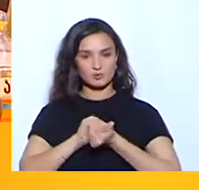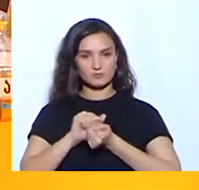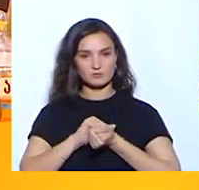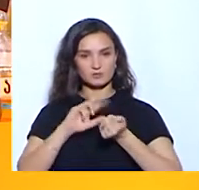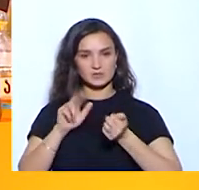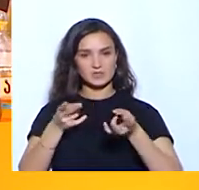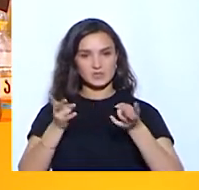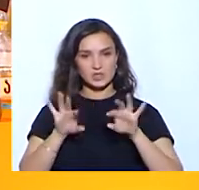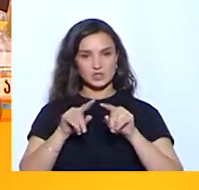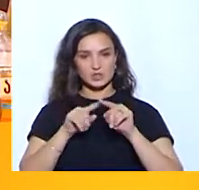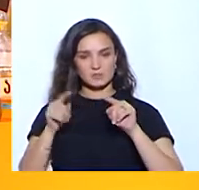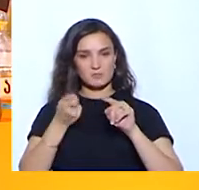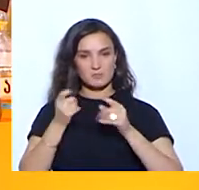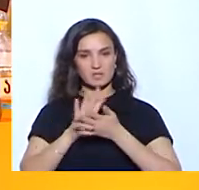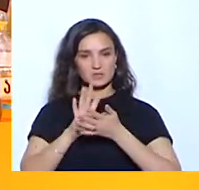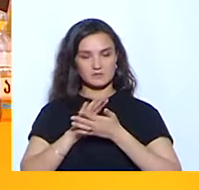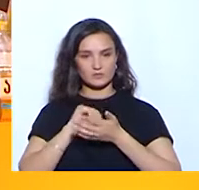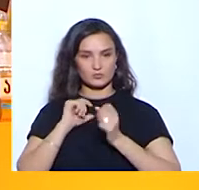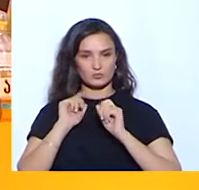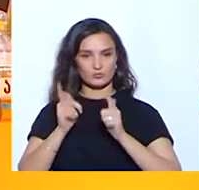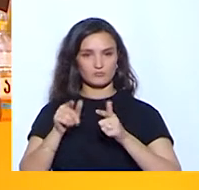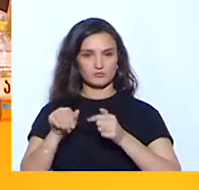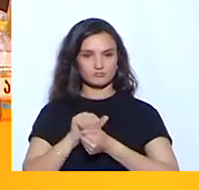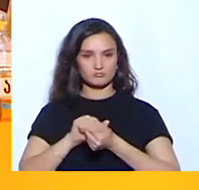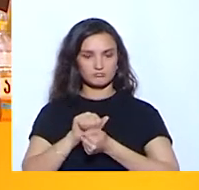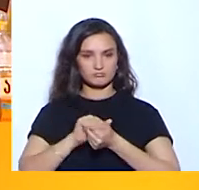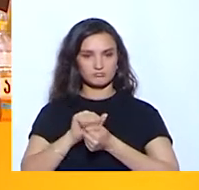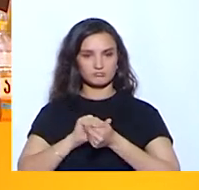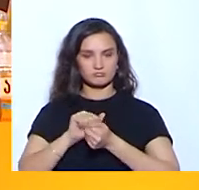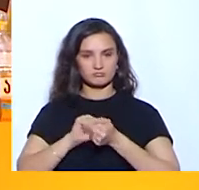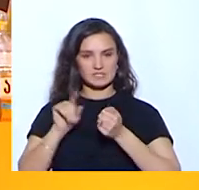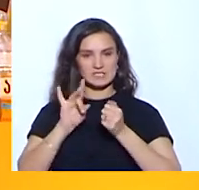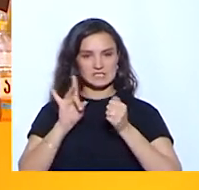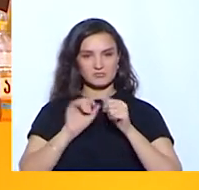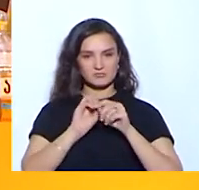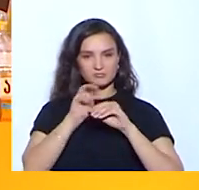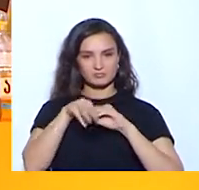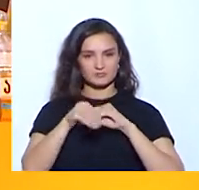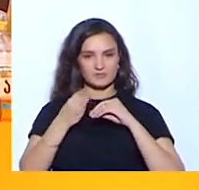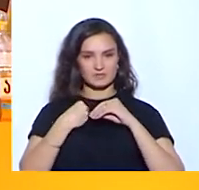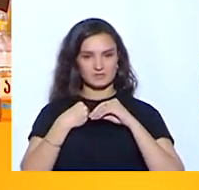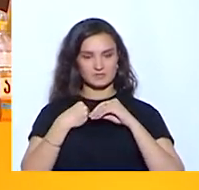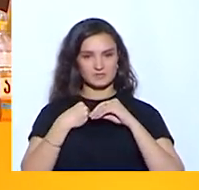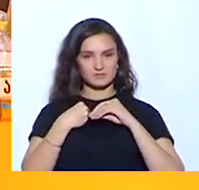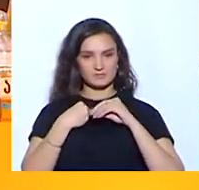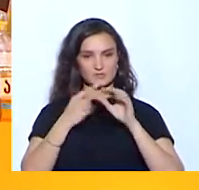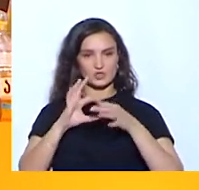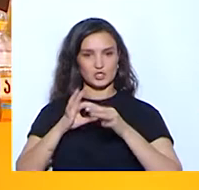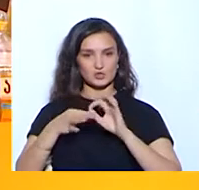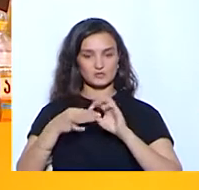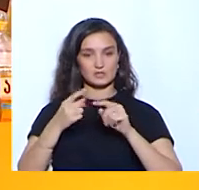და დარჩენილ ნაწილს ბაქტერია გადაამუშავებს და იქიდან მოკლე ჯაჭვის ცხიმოვან მჟავებს გვაძლევს. რეალურად ეს